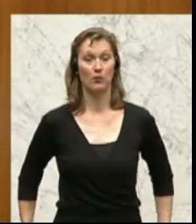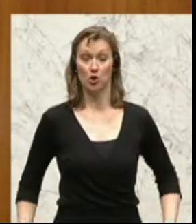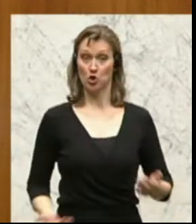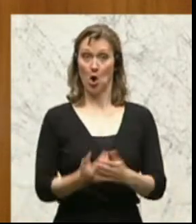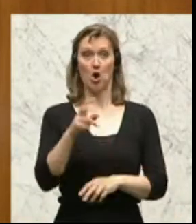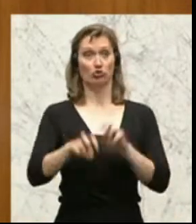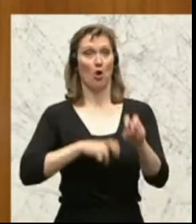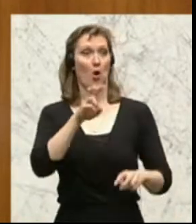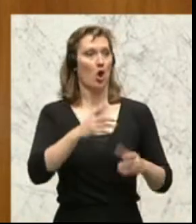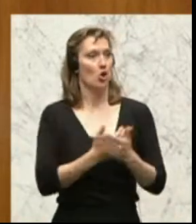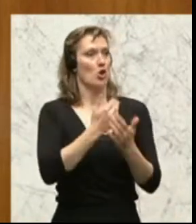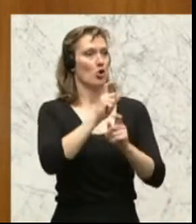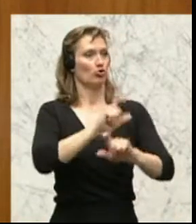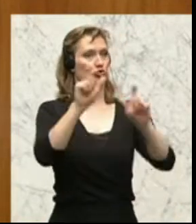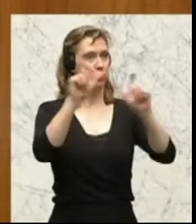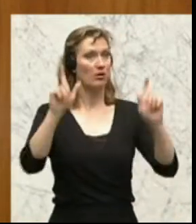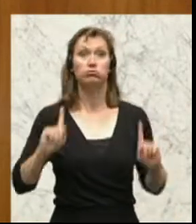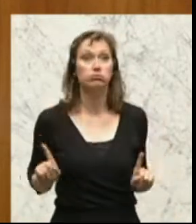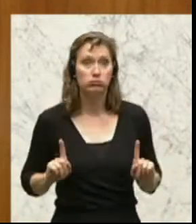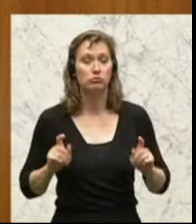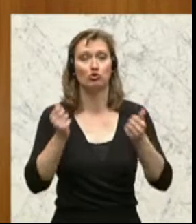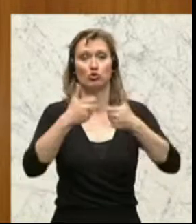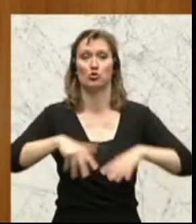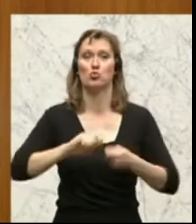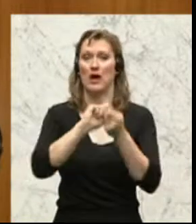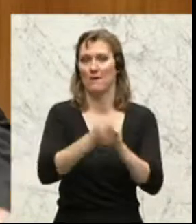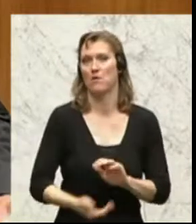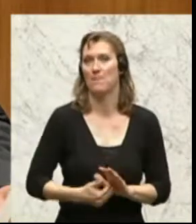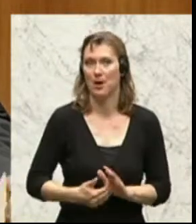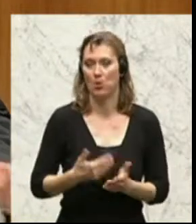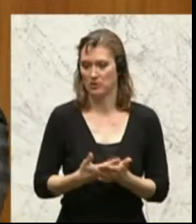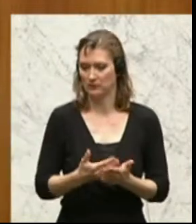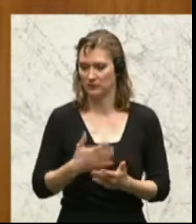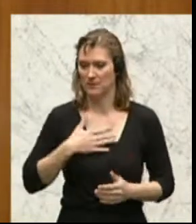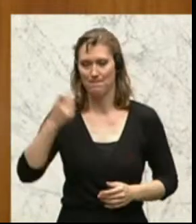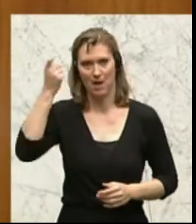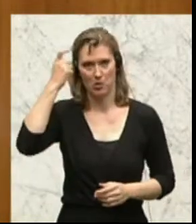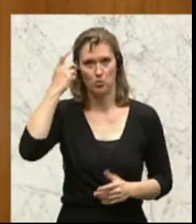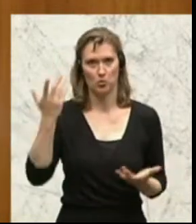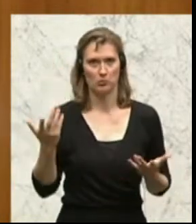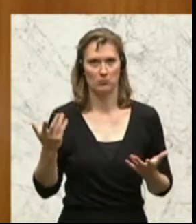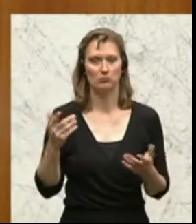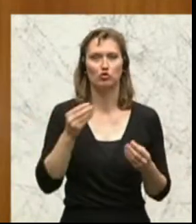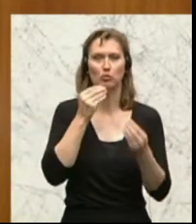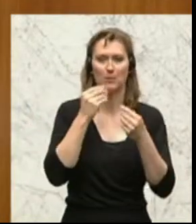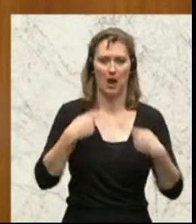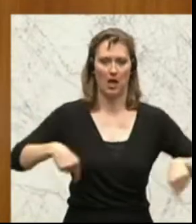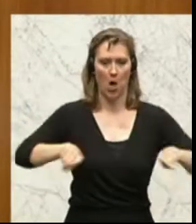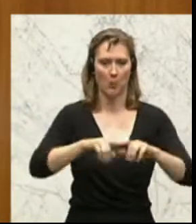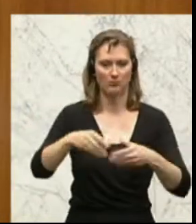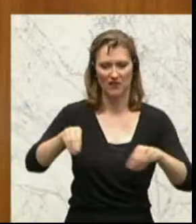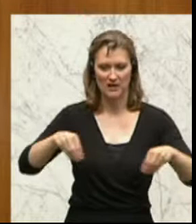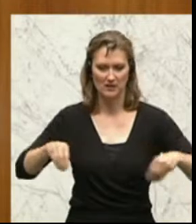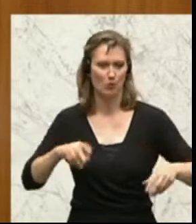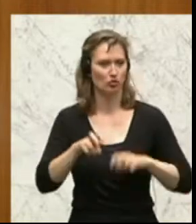Schulden echte Strukturreformen gefordert sind. Ich bin daher der Ansicht, dass wir uns nur so einen Spielraum für eine Steuerreform